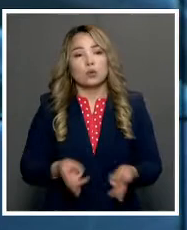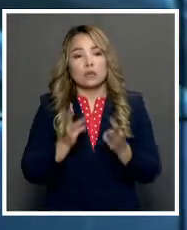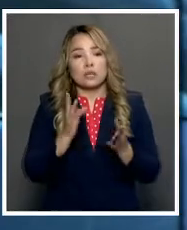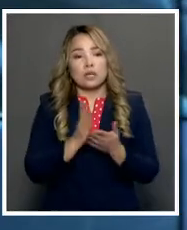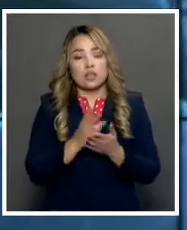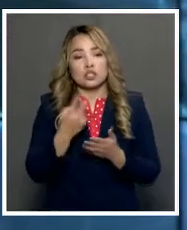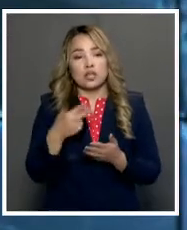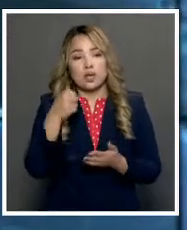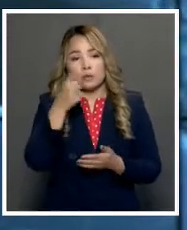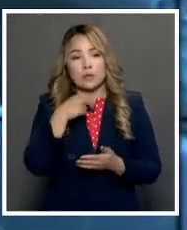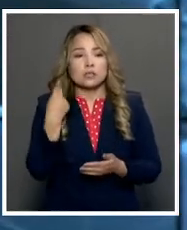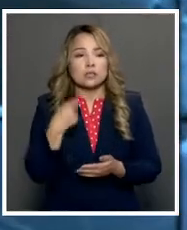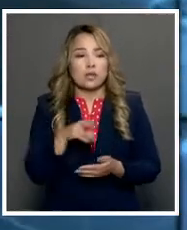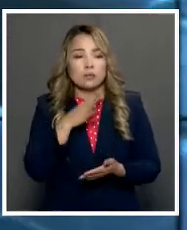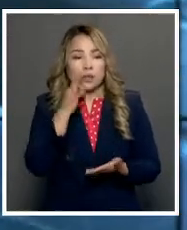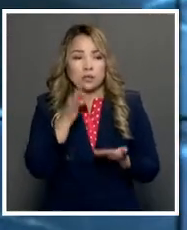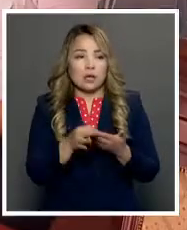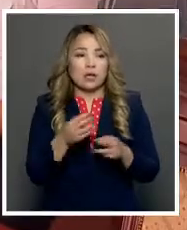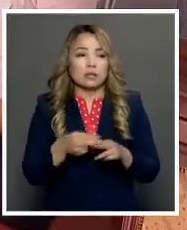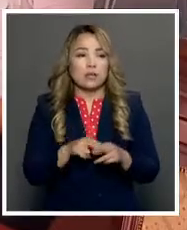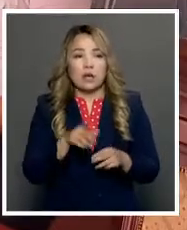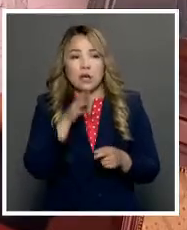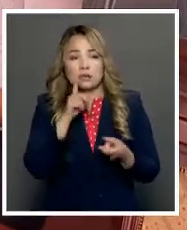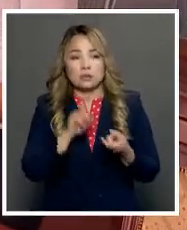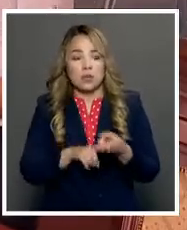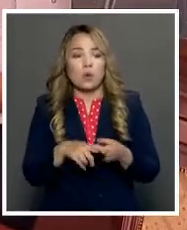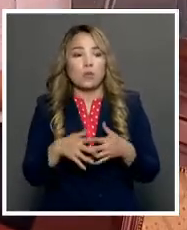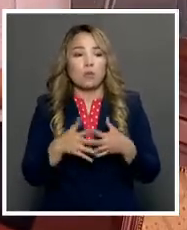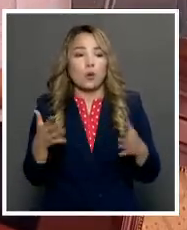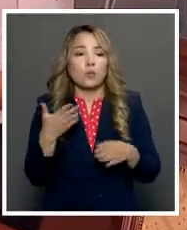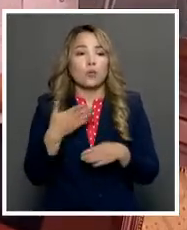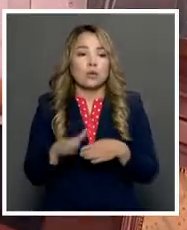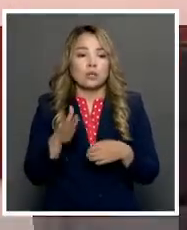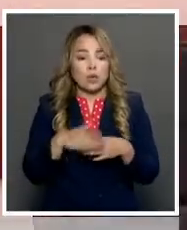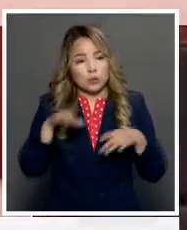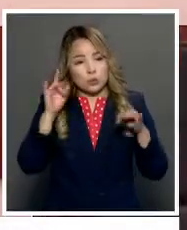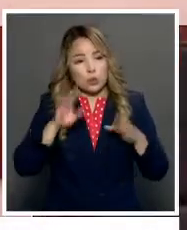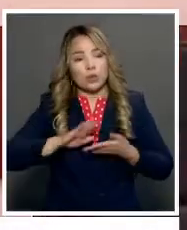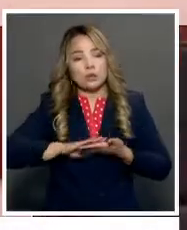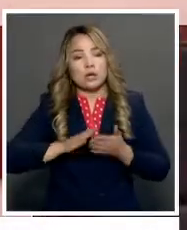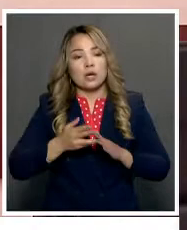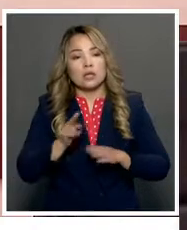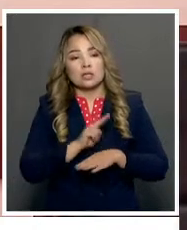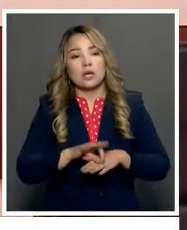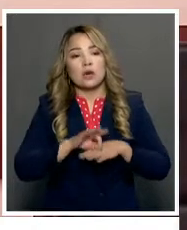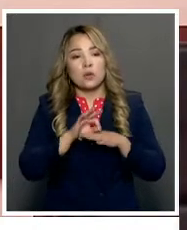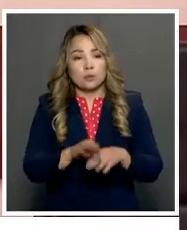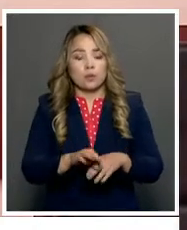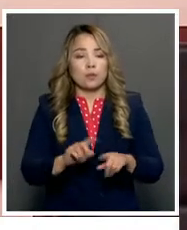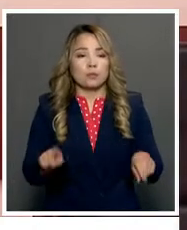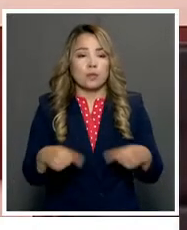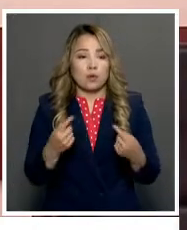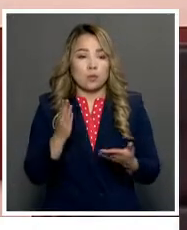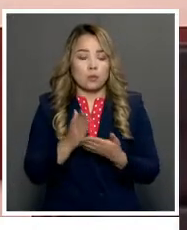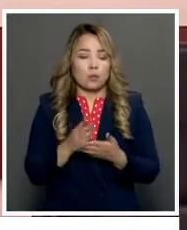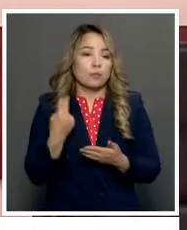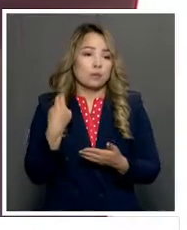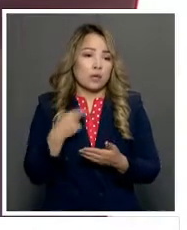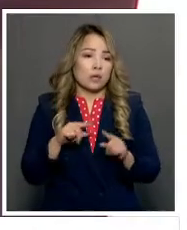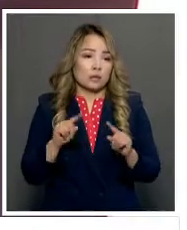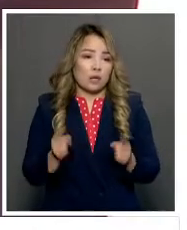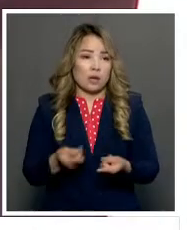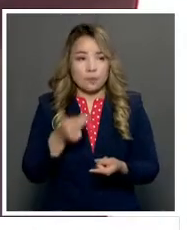жылға бас бостандығынан айырылды. Ол мерзімнің көп бөлігін төтенше қауіпсіз түзеу мекемесінде өтейтін болады. Сот үкімі оқылған